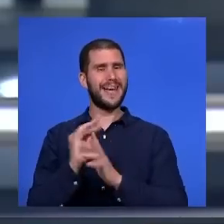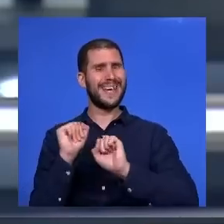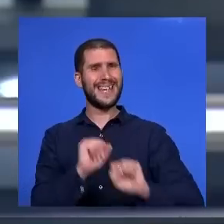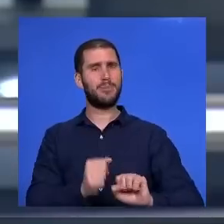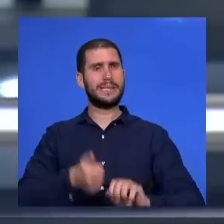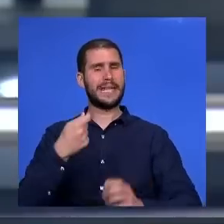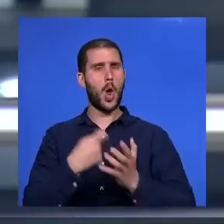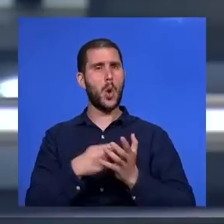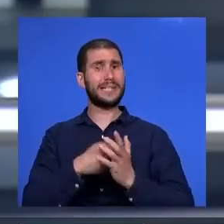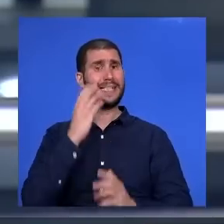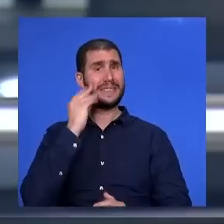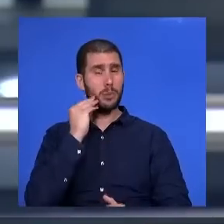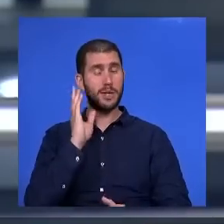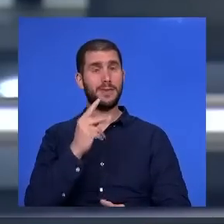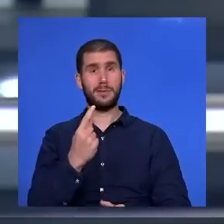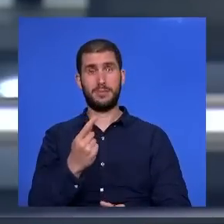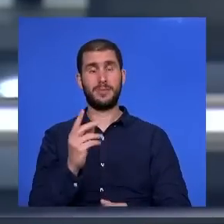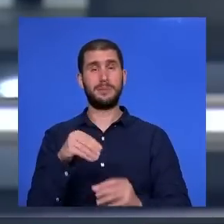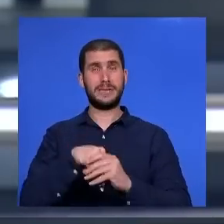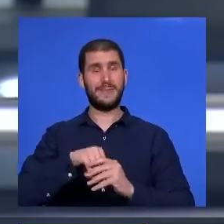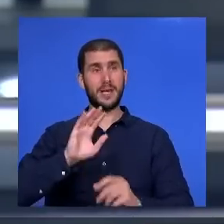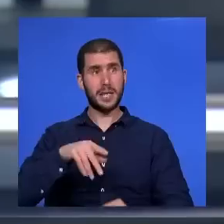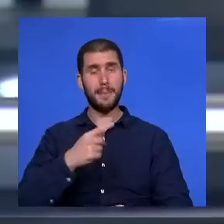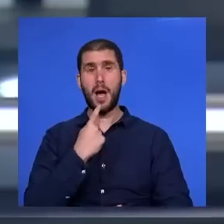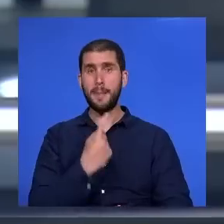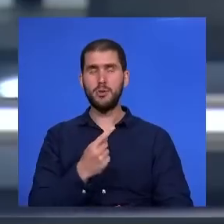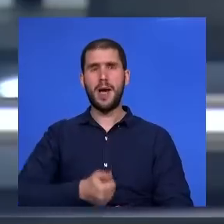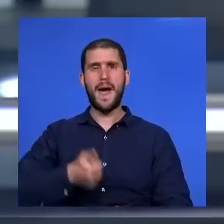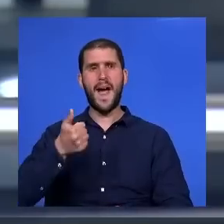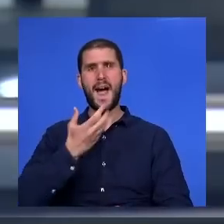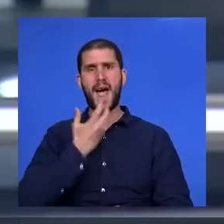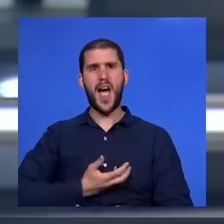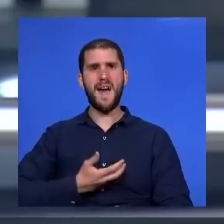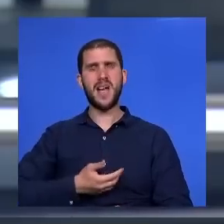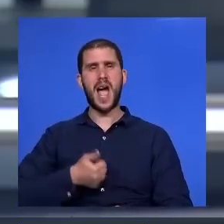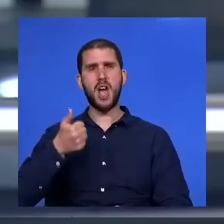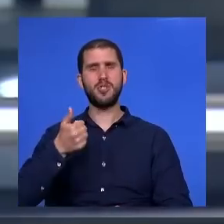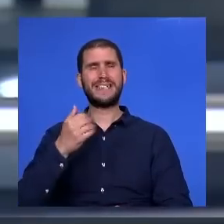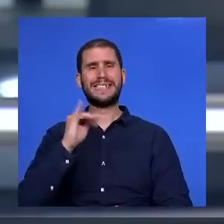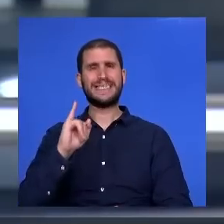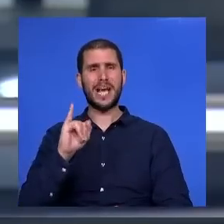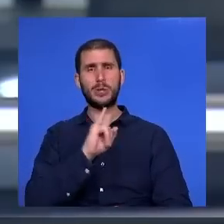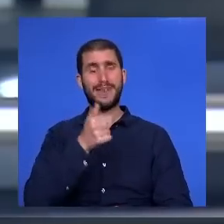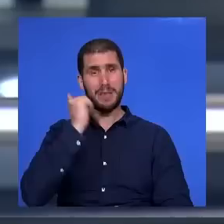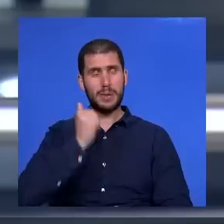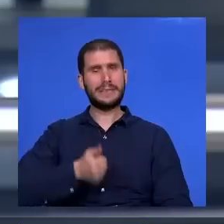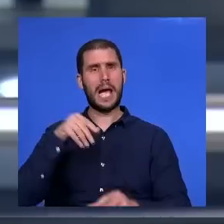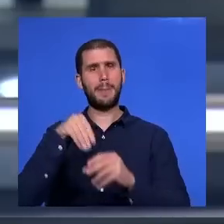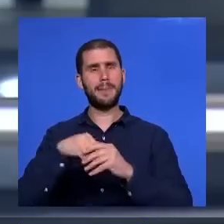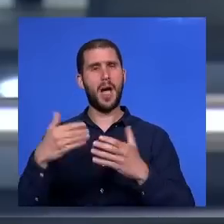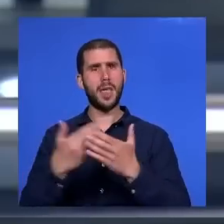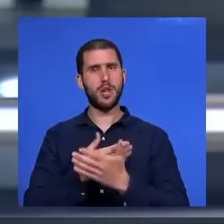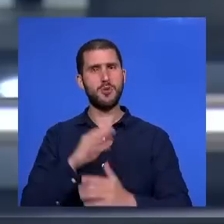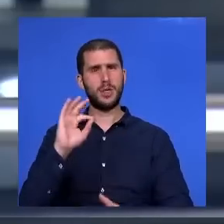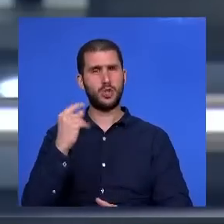האוצר סמוטריץ', ולדברים האלה מצטרפת האמירה של הרב הראשי יצחק יוסף אתמול לשר הפנים החדש משה ארבל משס